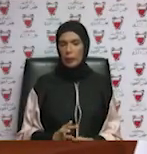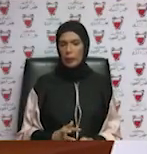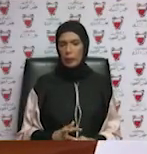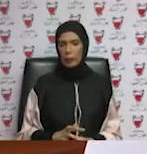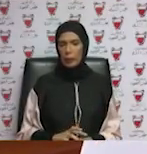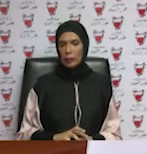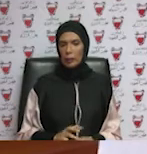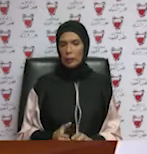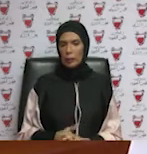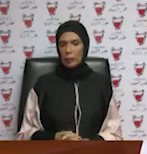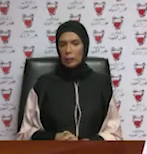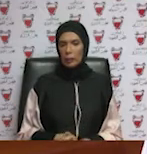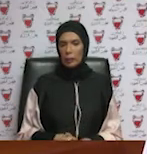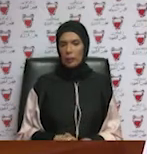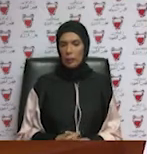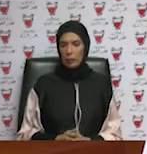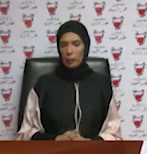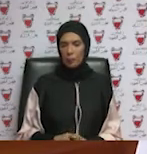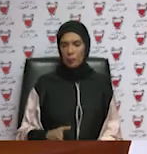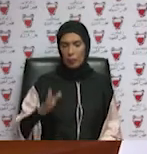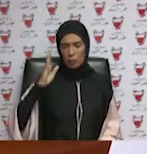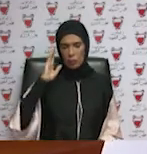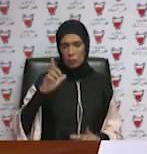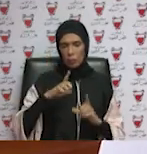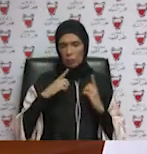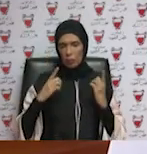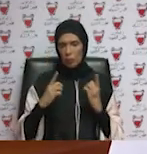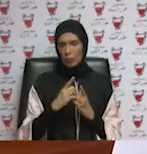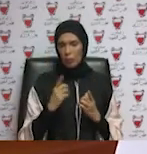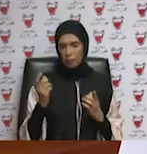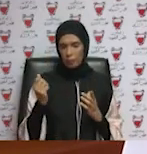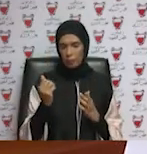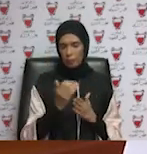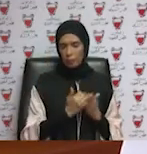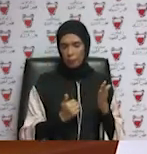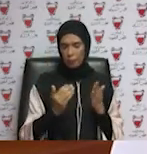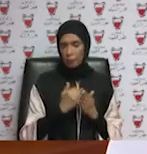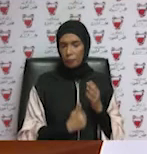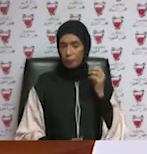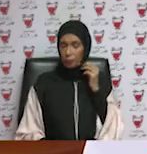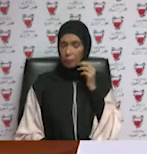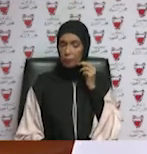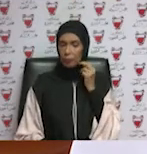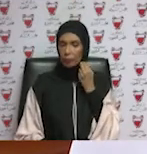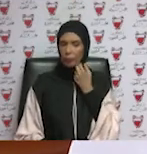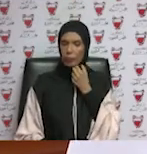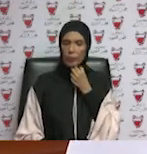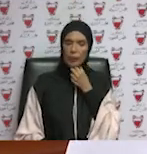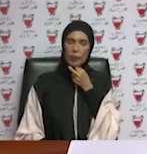طبعا الشكر، كل الشكر إلى لجنة الشؤون المالية